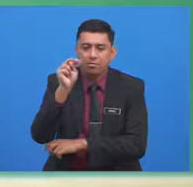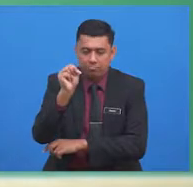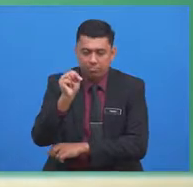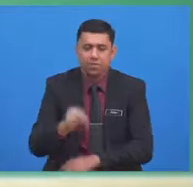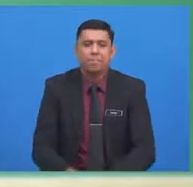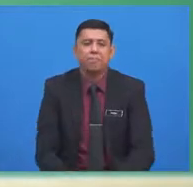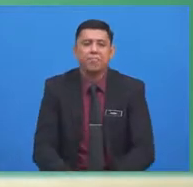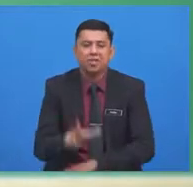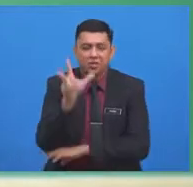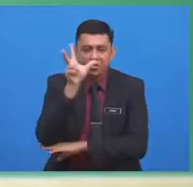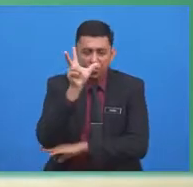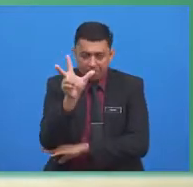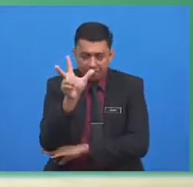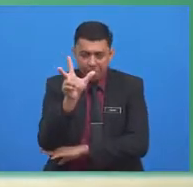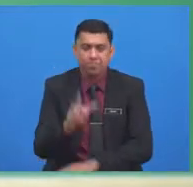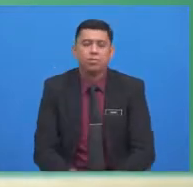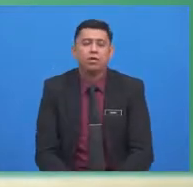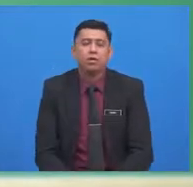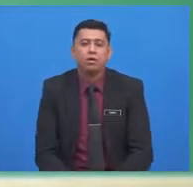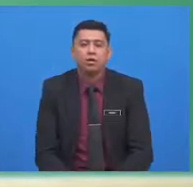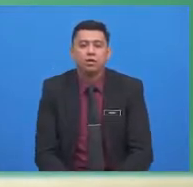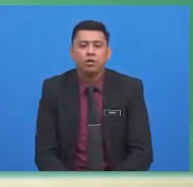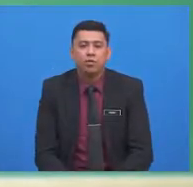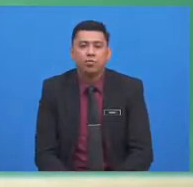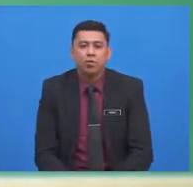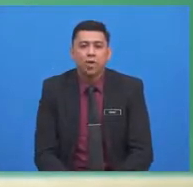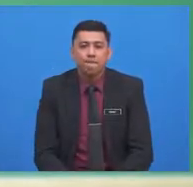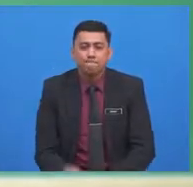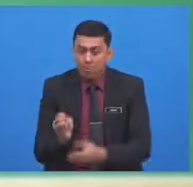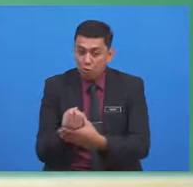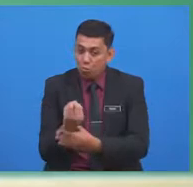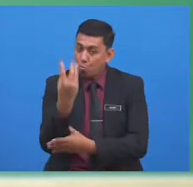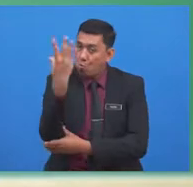Faktor ketiga yang mempengaruhi proses luluh hawa ialah tumbuhan.